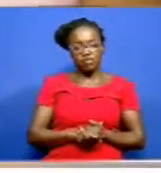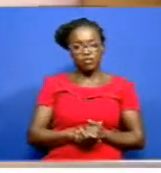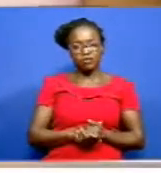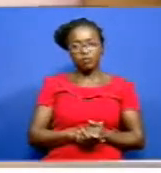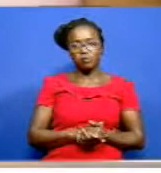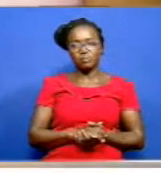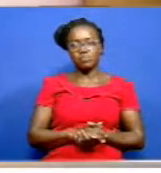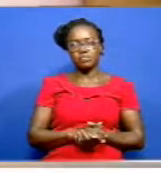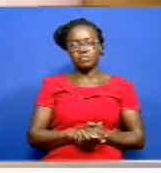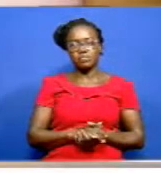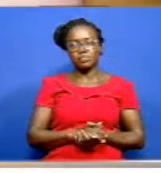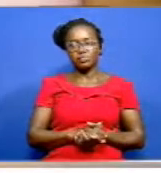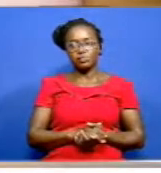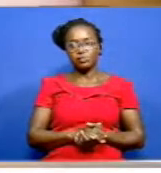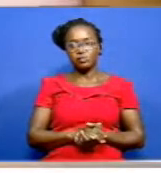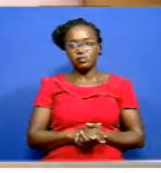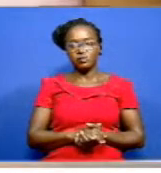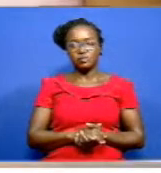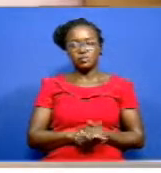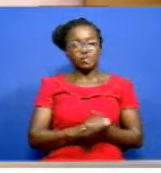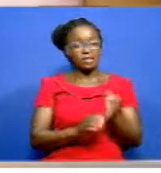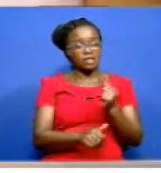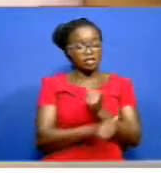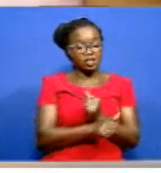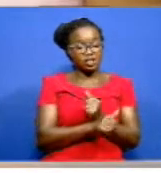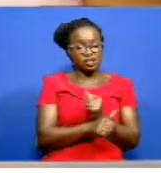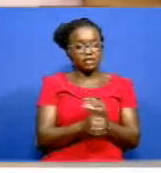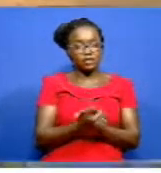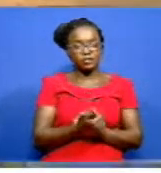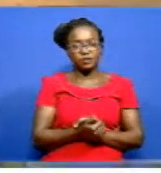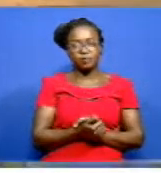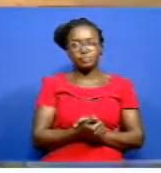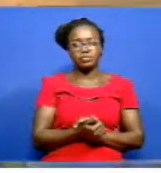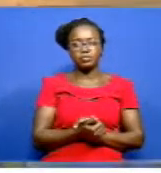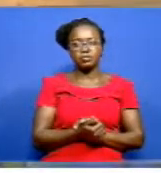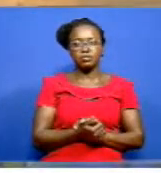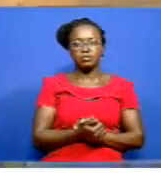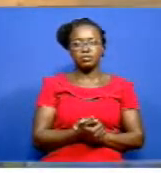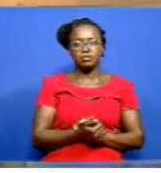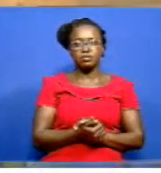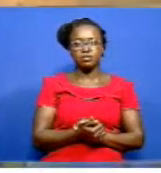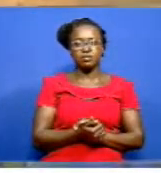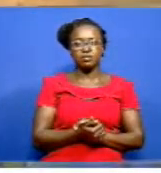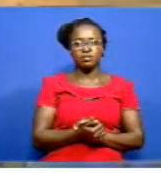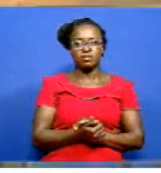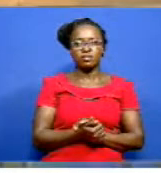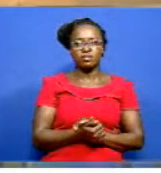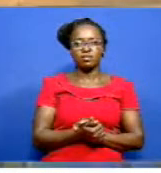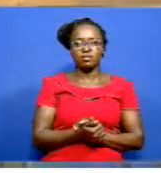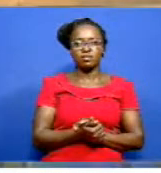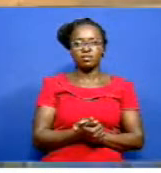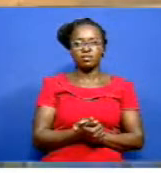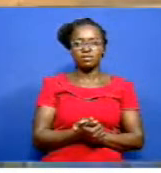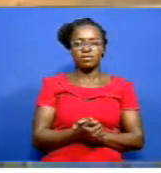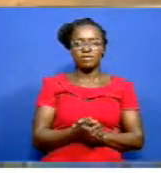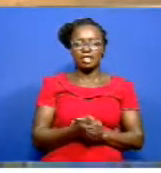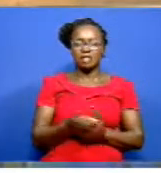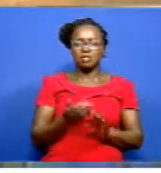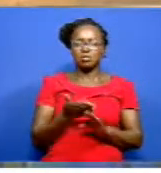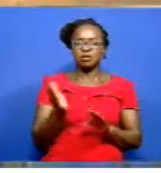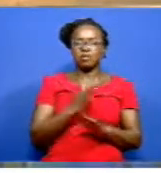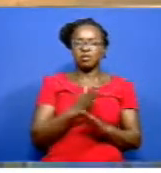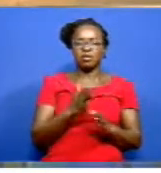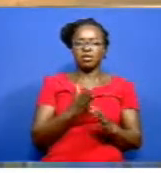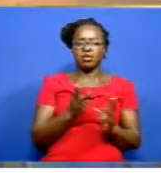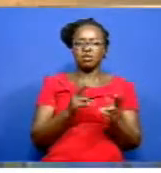stress ni nini? Tunaweza sema hadhari yake ni, unaona zile vitu za kawaida ulikuwa unafanya,